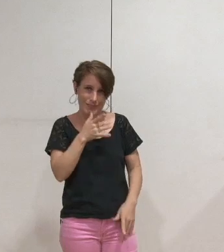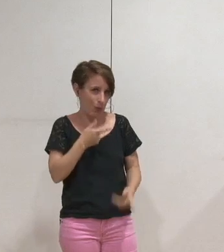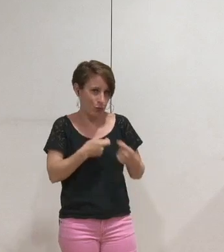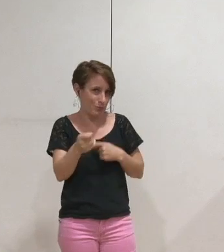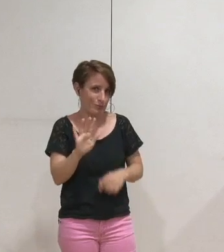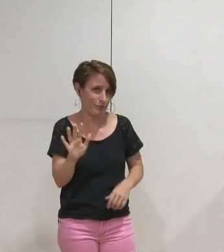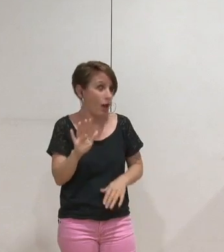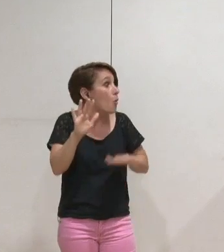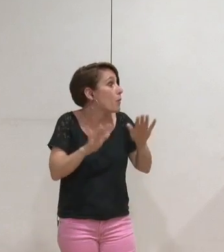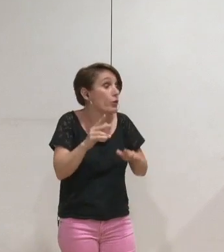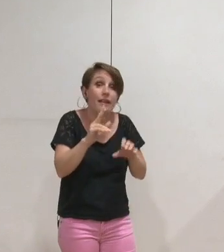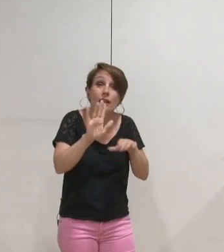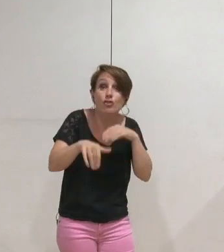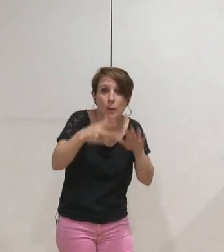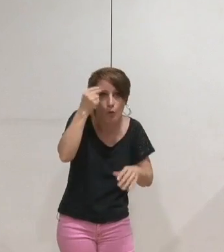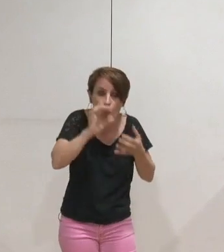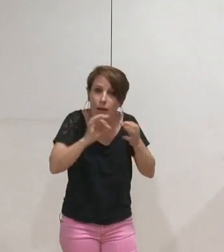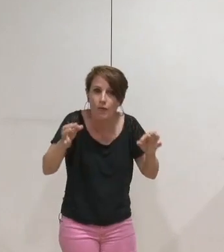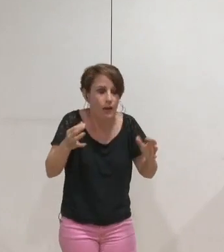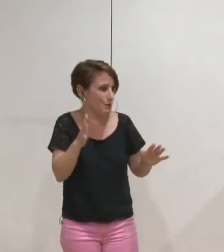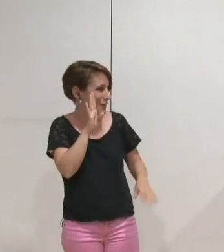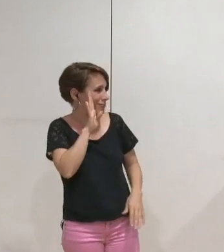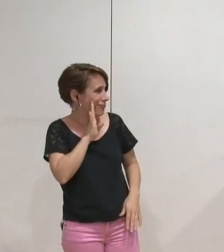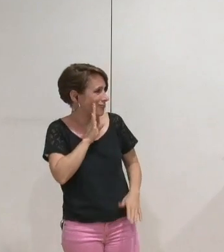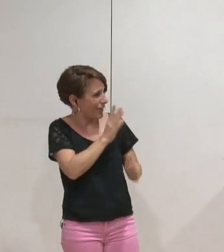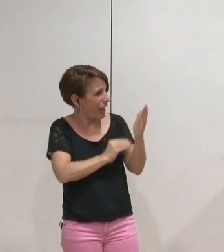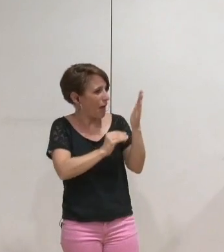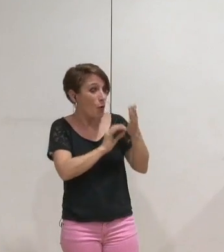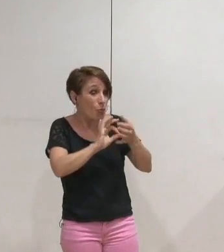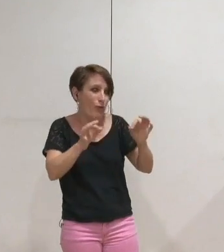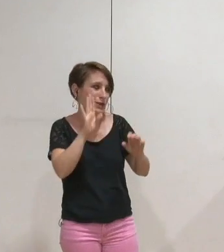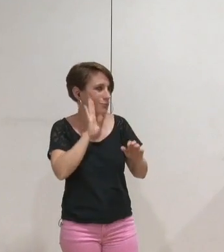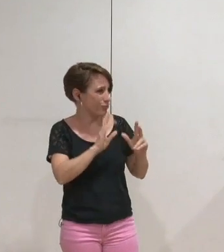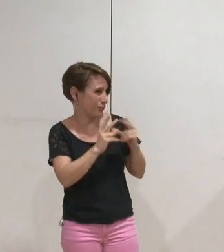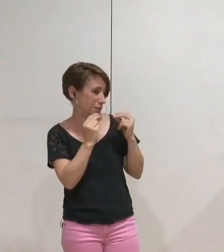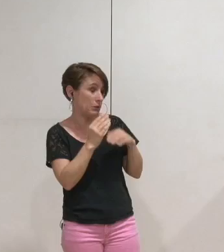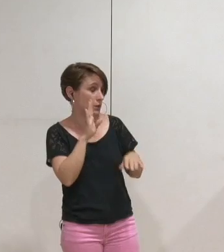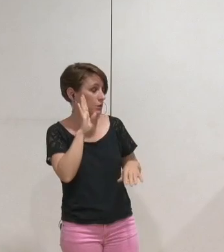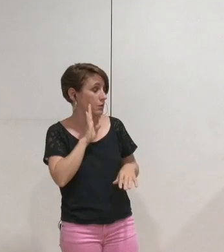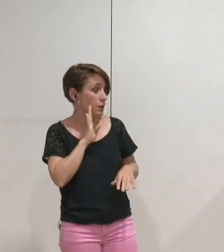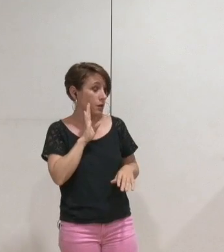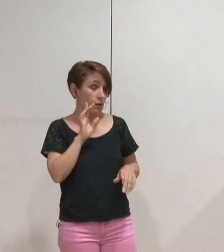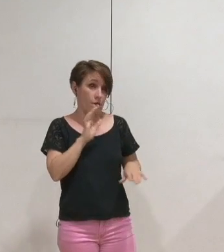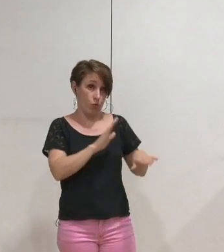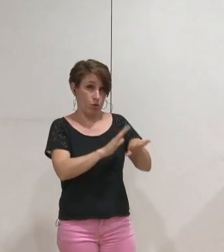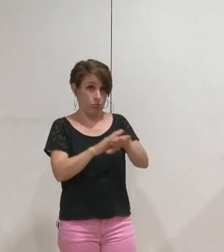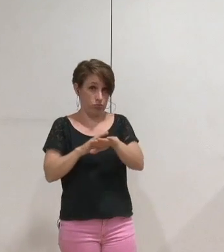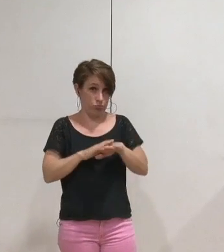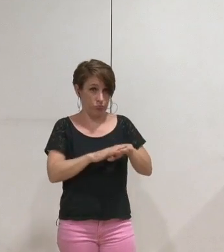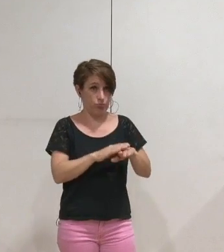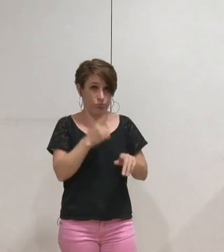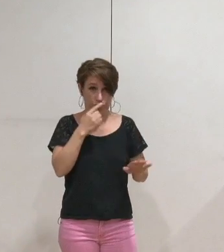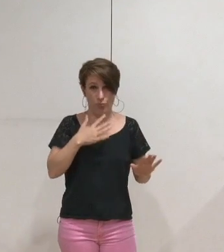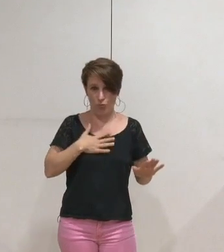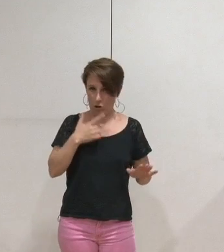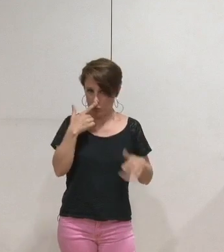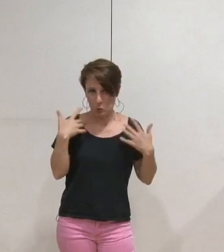autrement cet amendement mais voilà je voulais souligner cet aspect- là souligner qu'encore une fois euh tout ça paraît